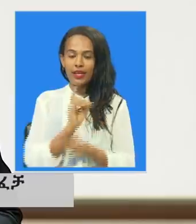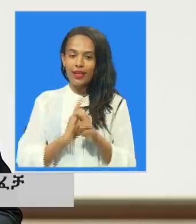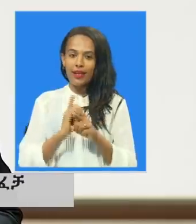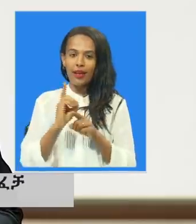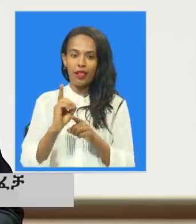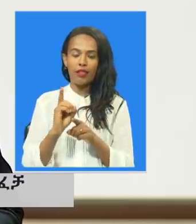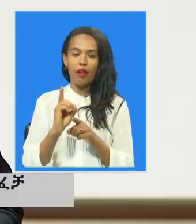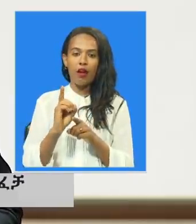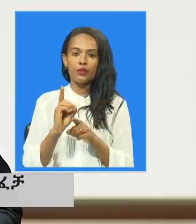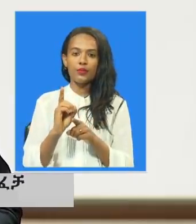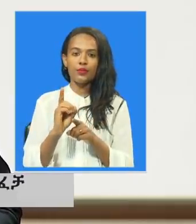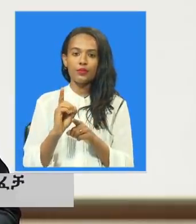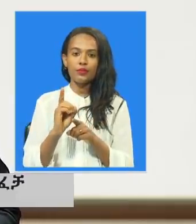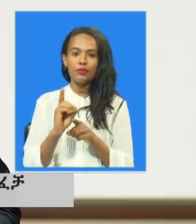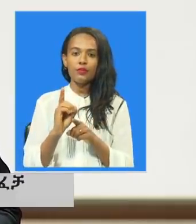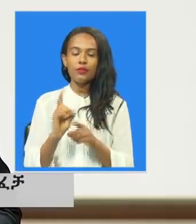ወደ